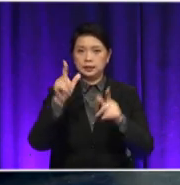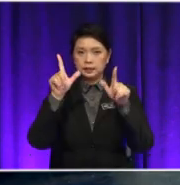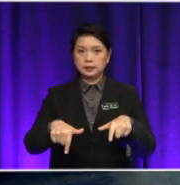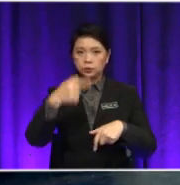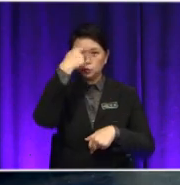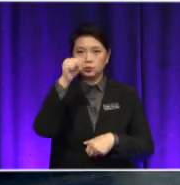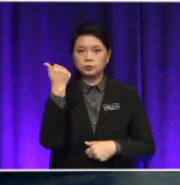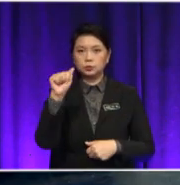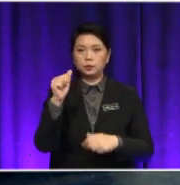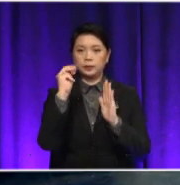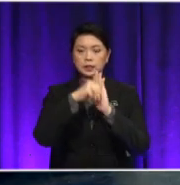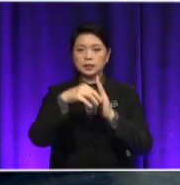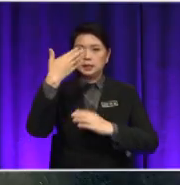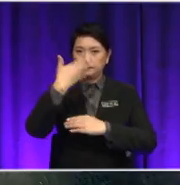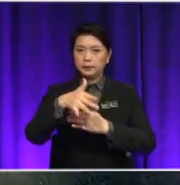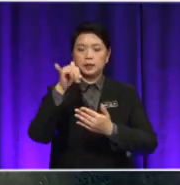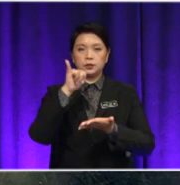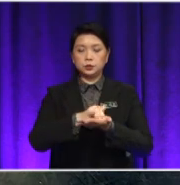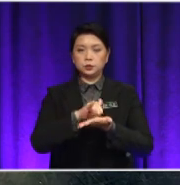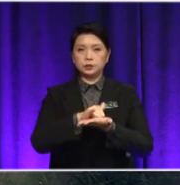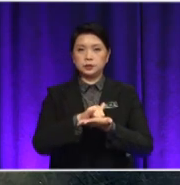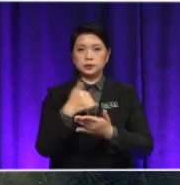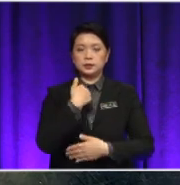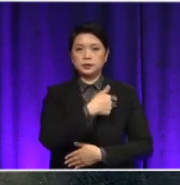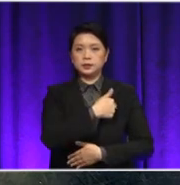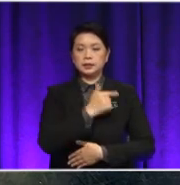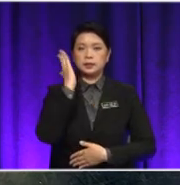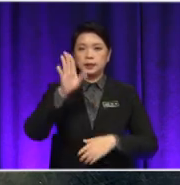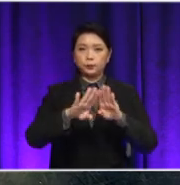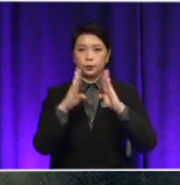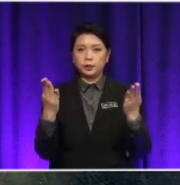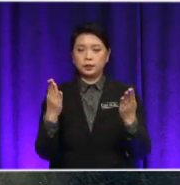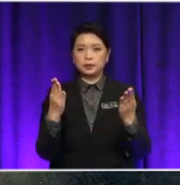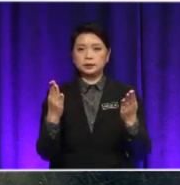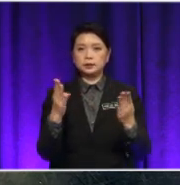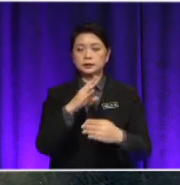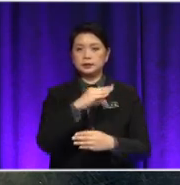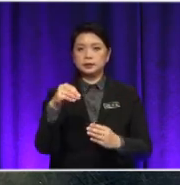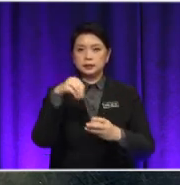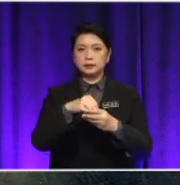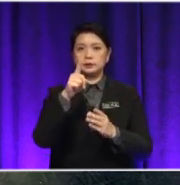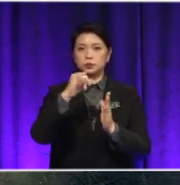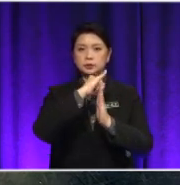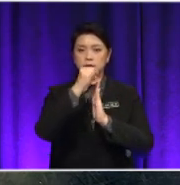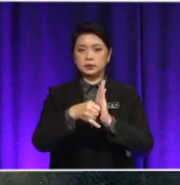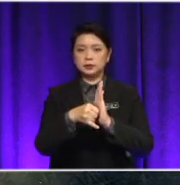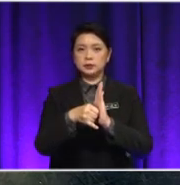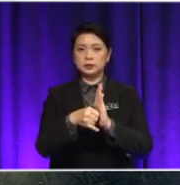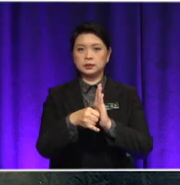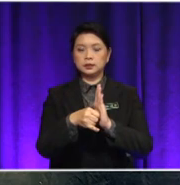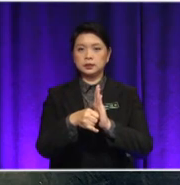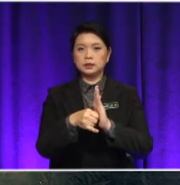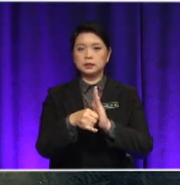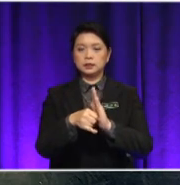minit. Selepas 10 minit, kita tanggalkan. Kemudian dalam masa 1 jam, lakukan 10 ke 20